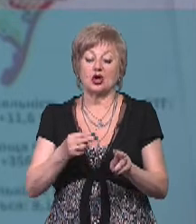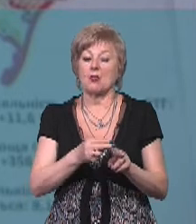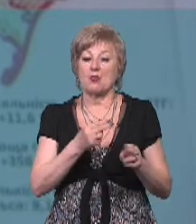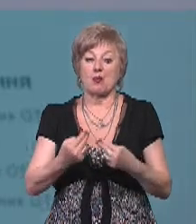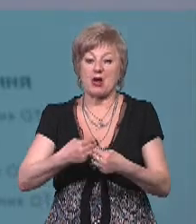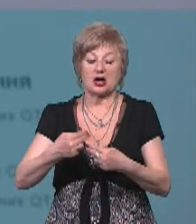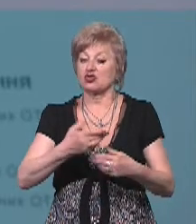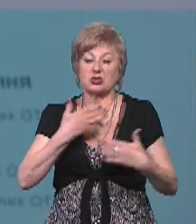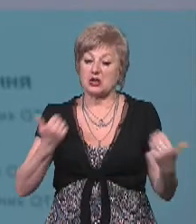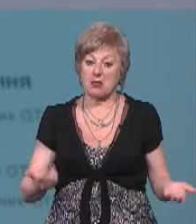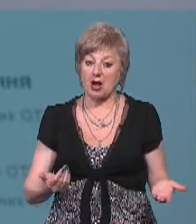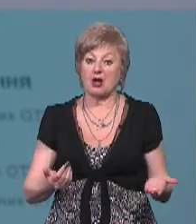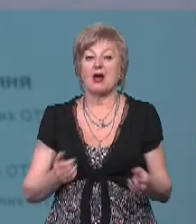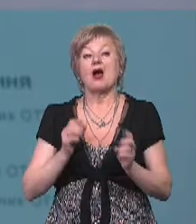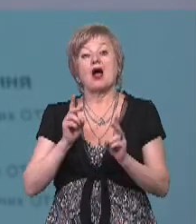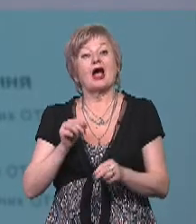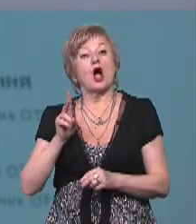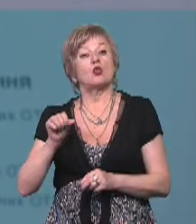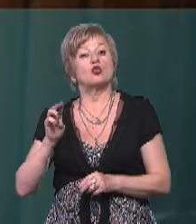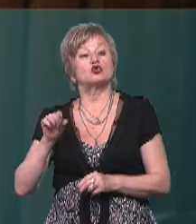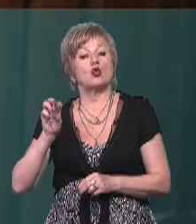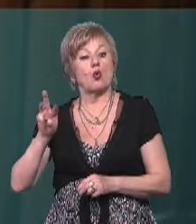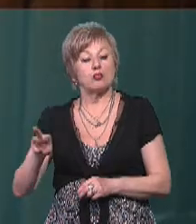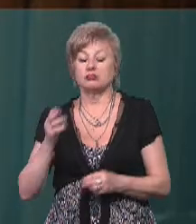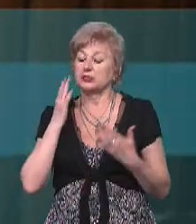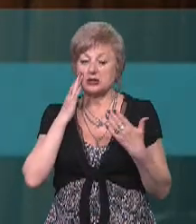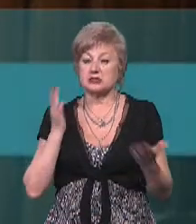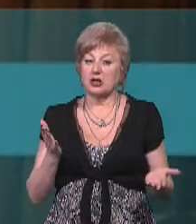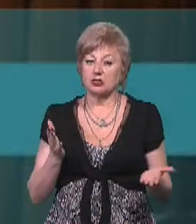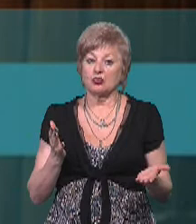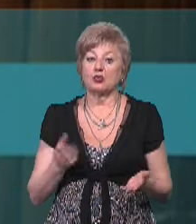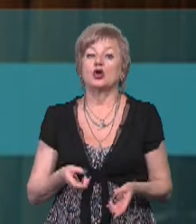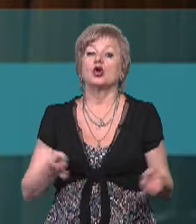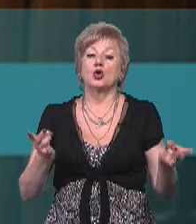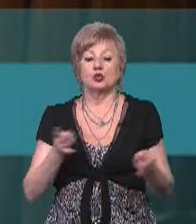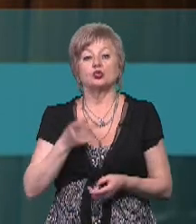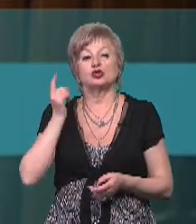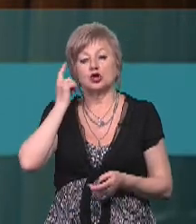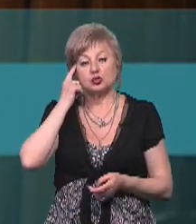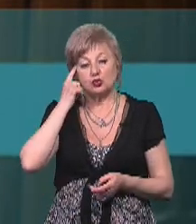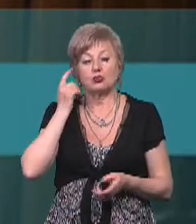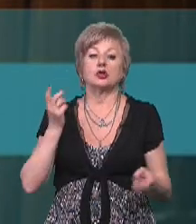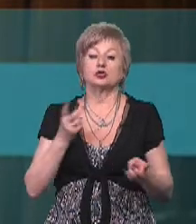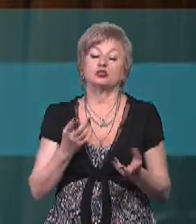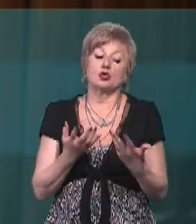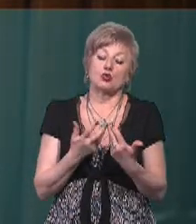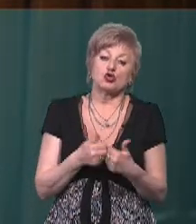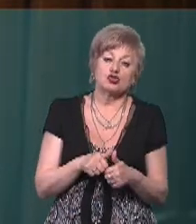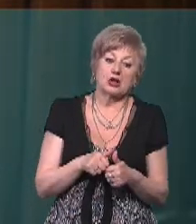немає. Як поведе себе Кушугум, ми не знаємо. Треба думати, треба рахувати, треба